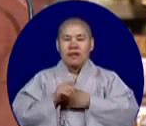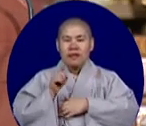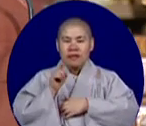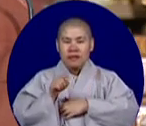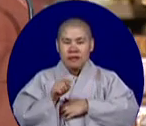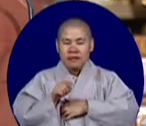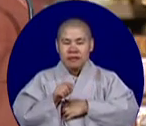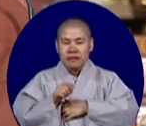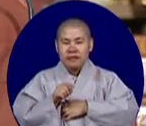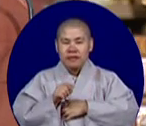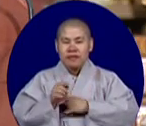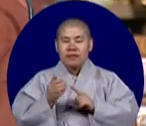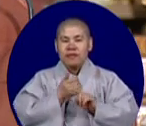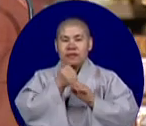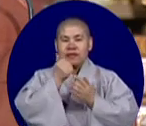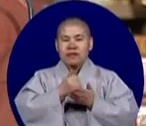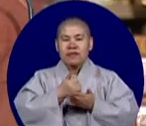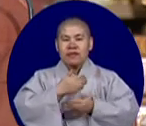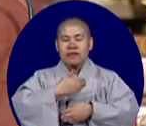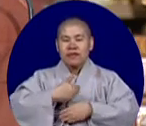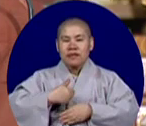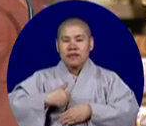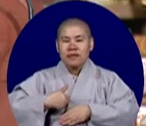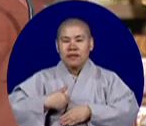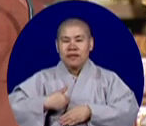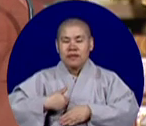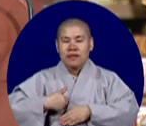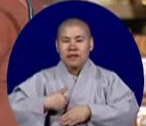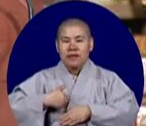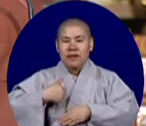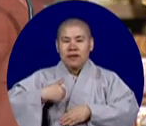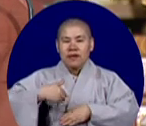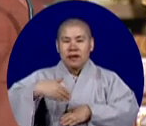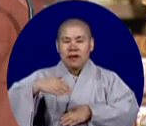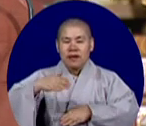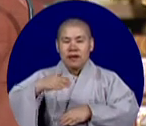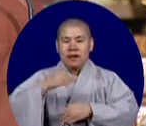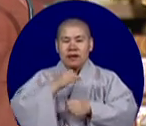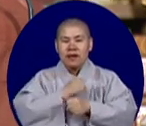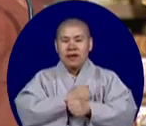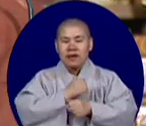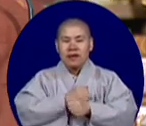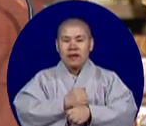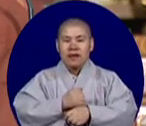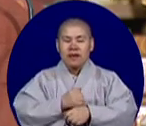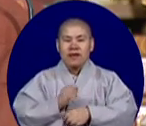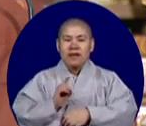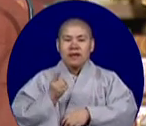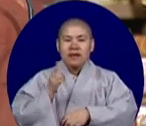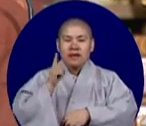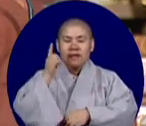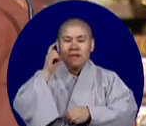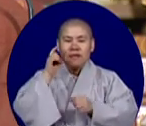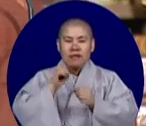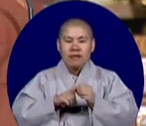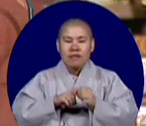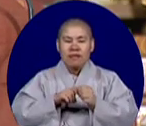이것이 이 불자가 돌아가야 할 최상의 목표예요.